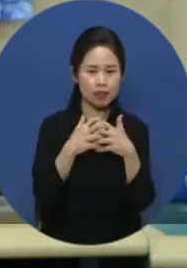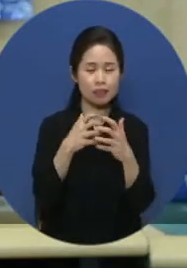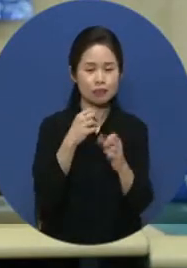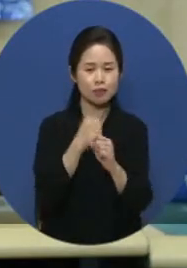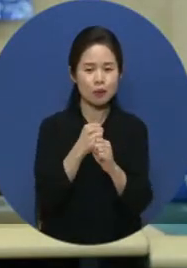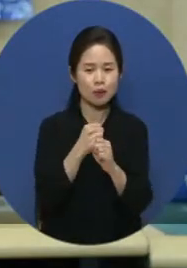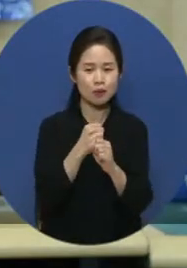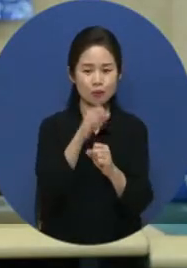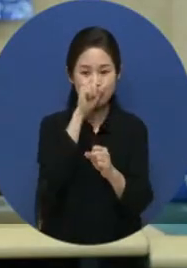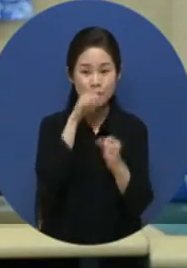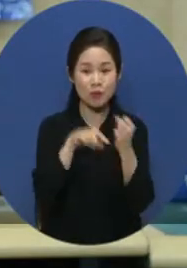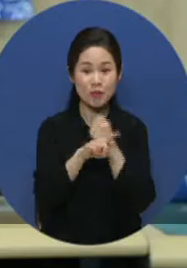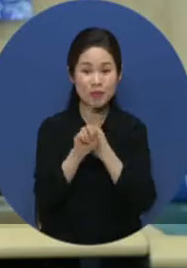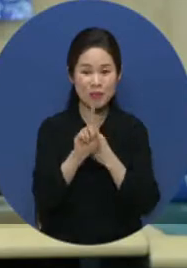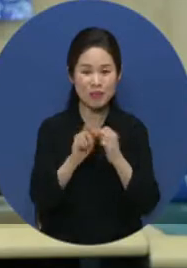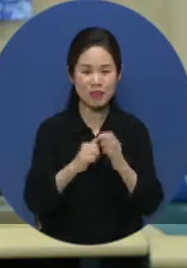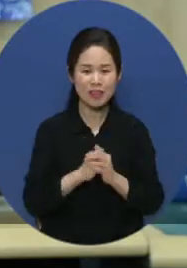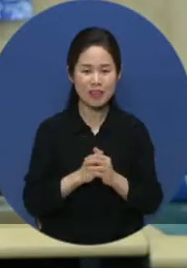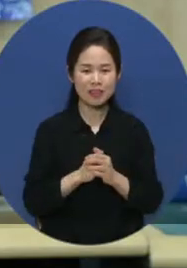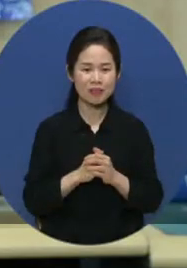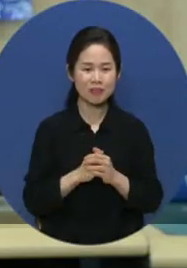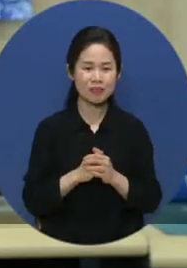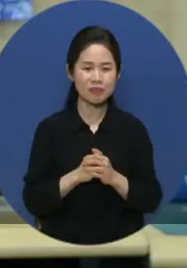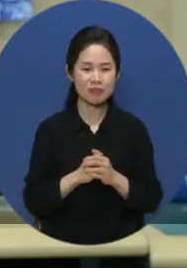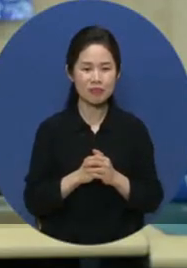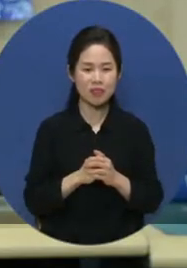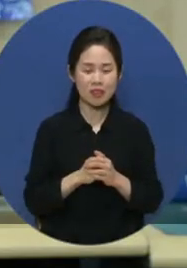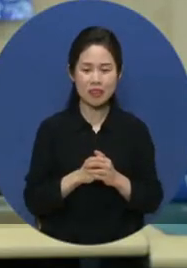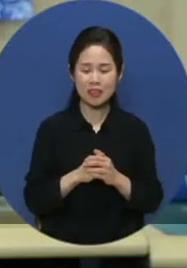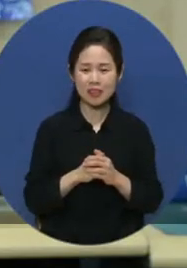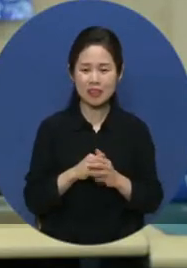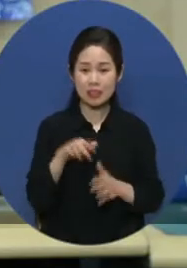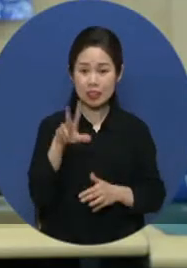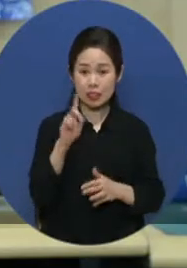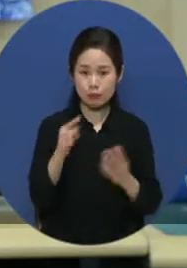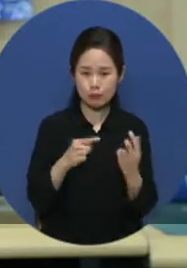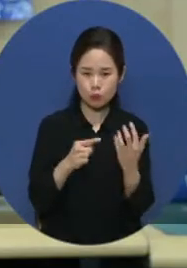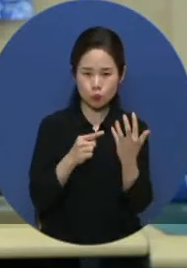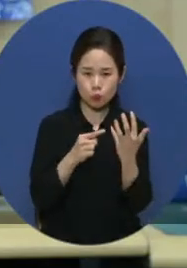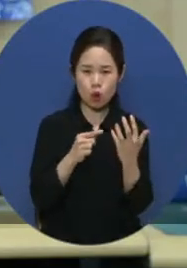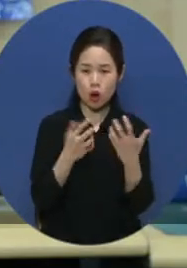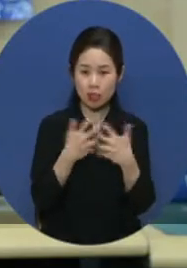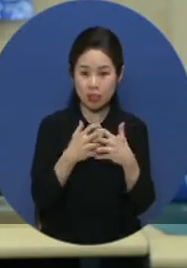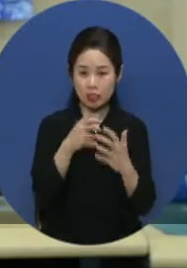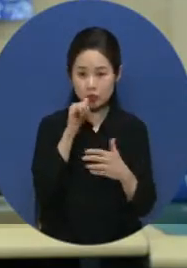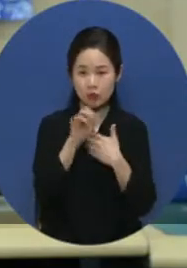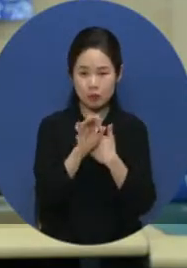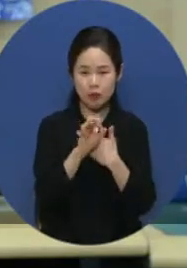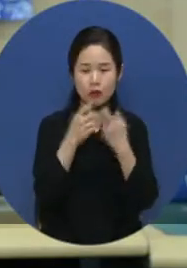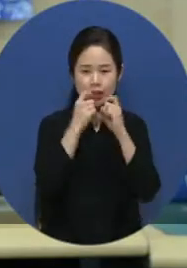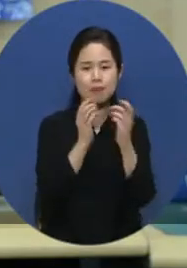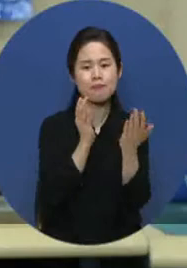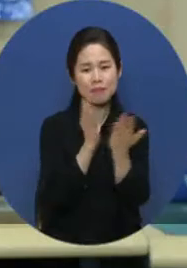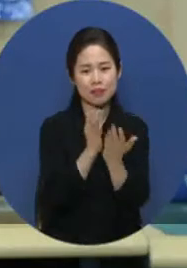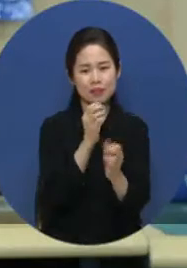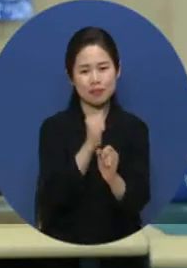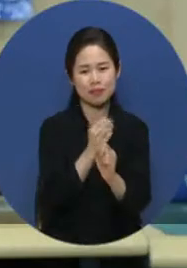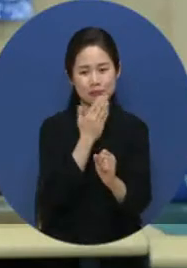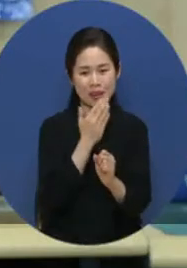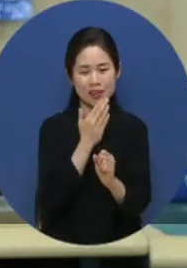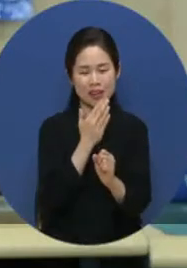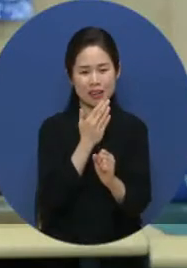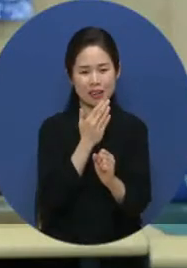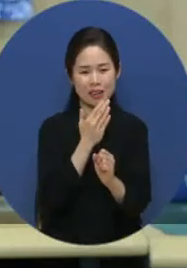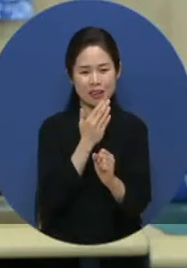네, 3D 프린터들이 뭐 제 사무실에 많이 있습니다만 이제 맞춤 제작이 가능하죠. 맞춤 제작이라 하면은 개인 맞춤형 제작이라는 것은 다품종